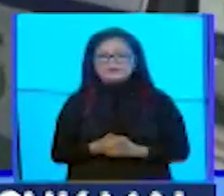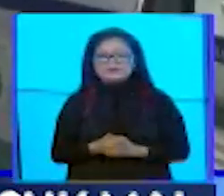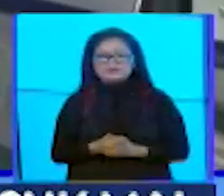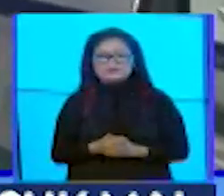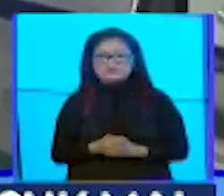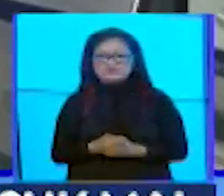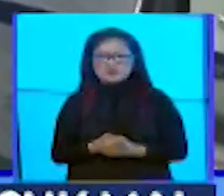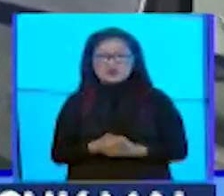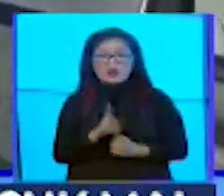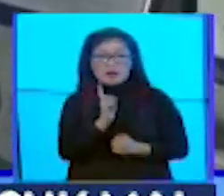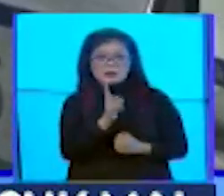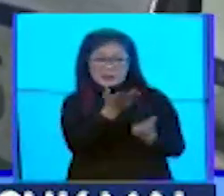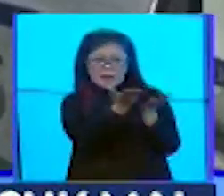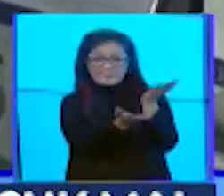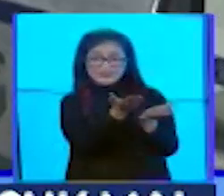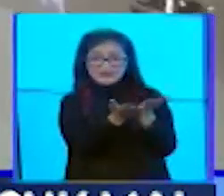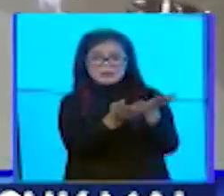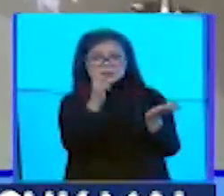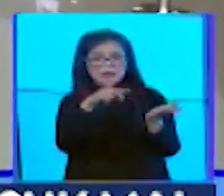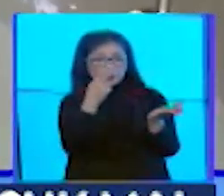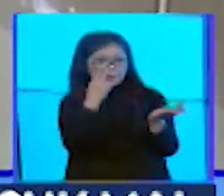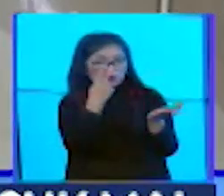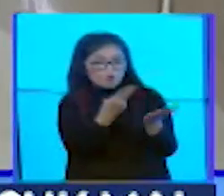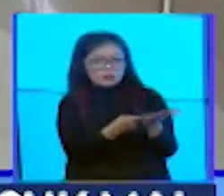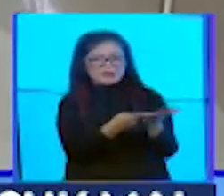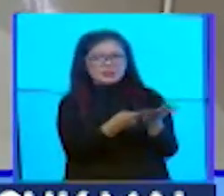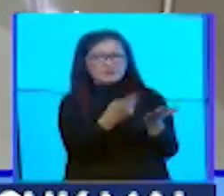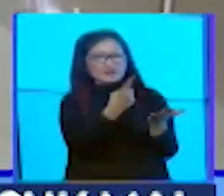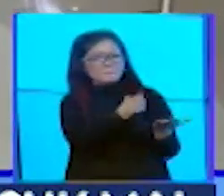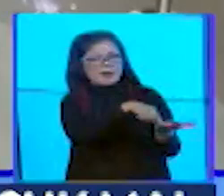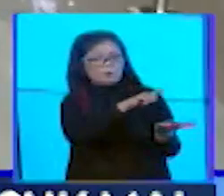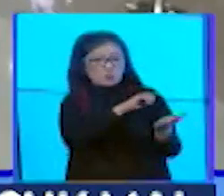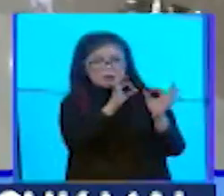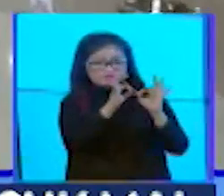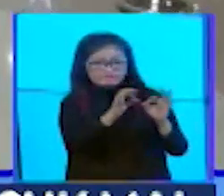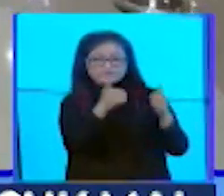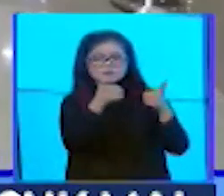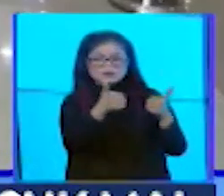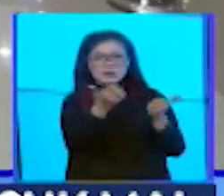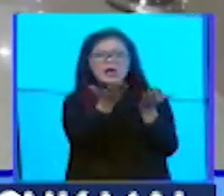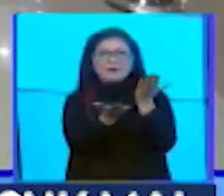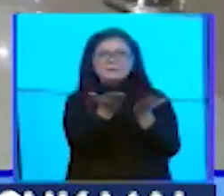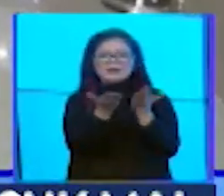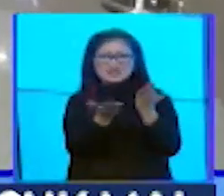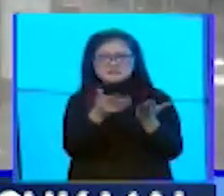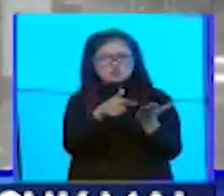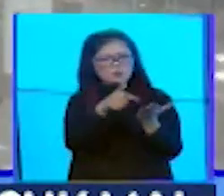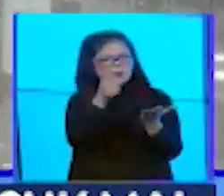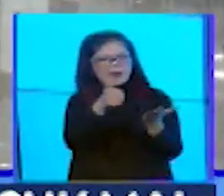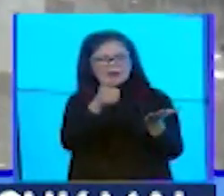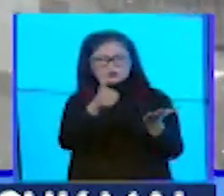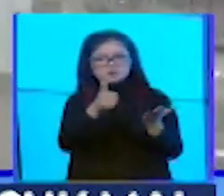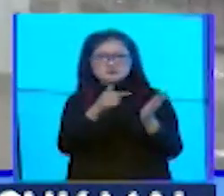memiliki kemampuan dan sarana-prasarana untuk bisa mendeteksi mereka-mereka yang positif COVID, sehingga tidak masuk ke